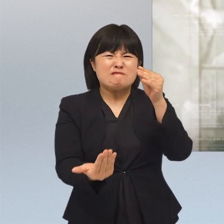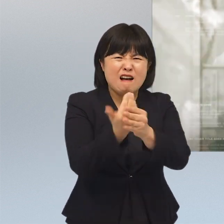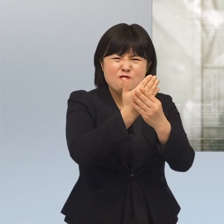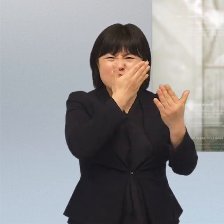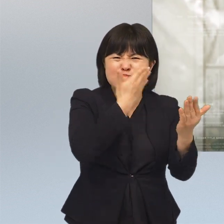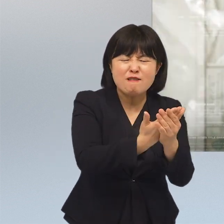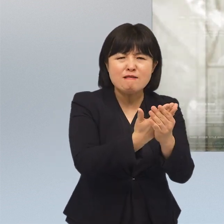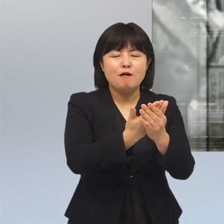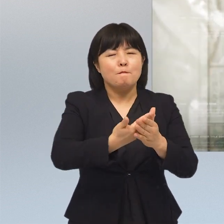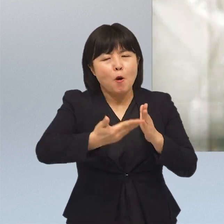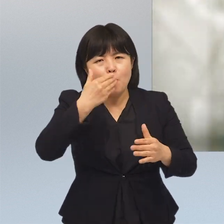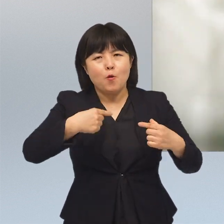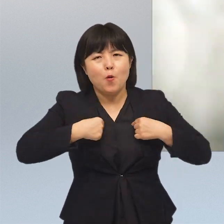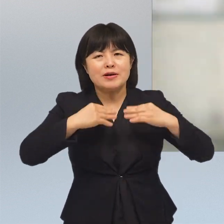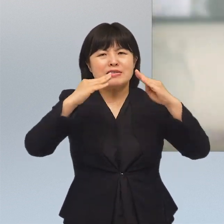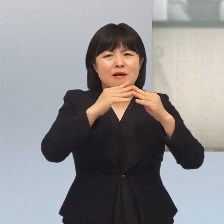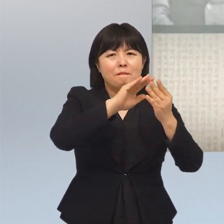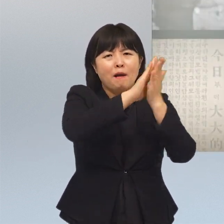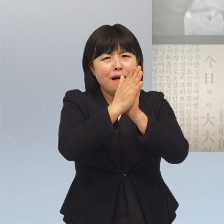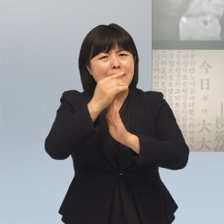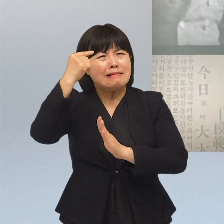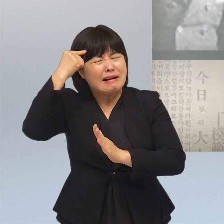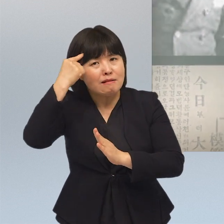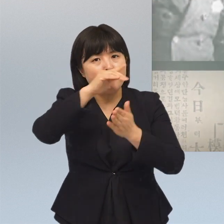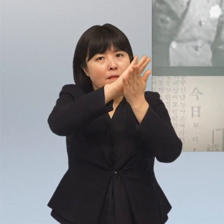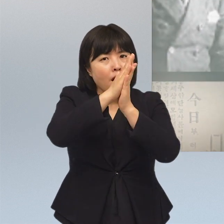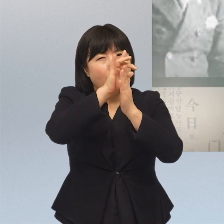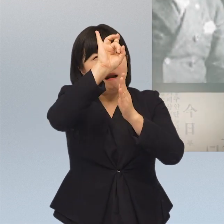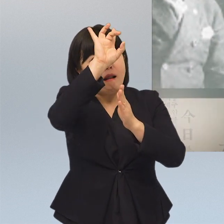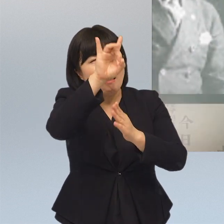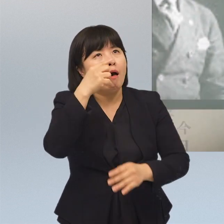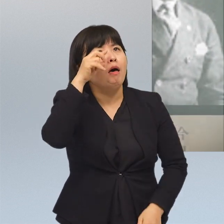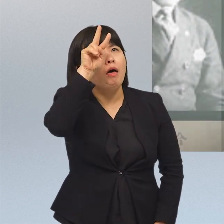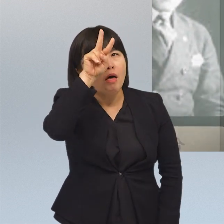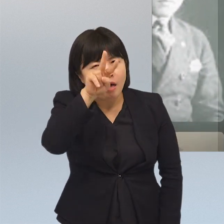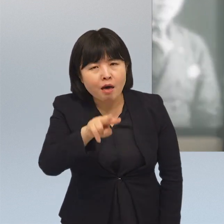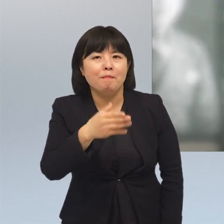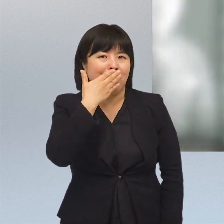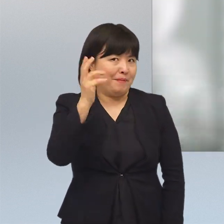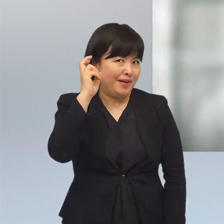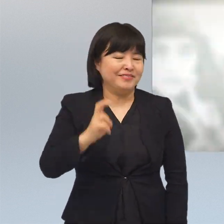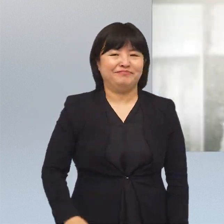사건과 의식주의 변화, 가치관의 변화까지 살펴볼 수 있을 것이다.